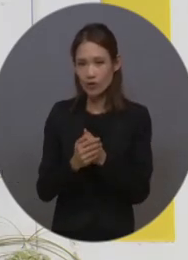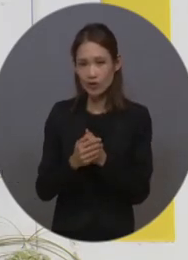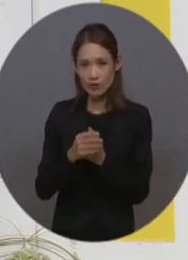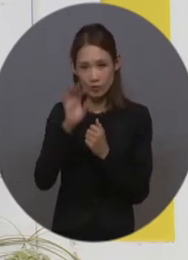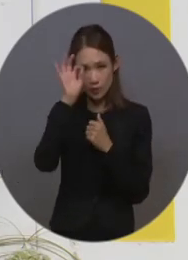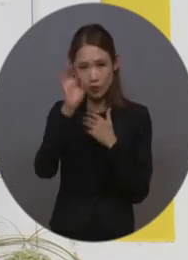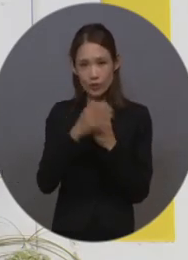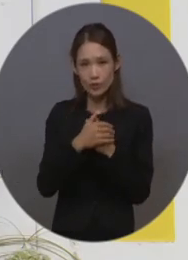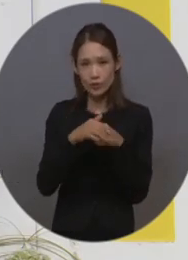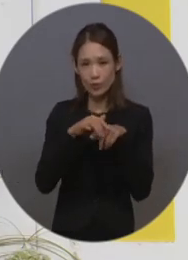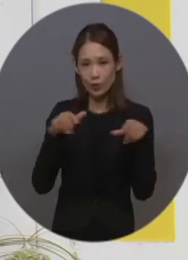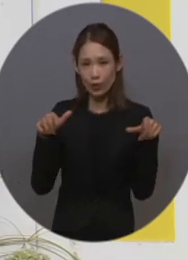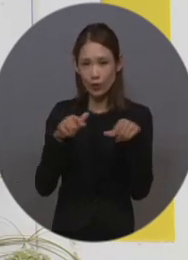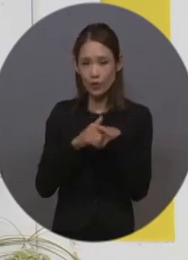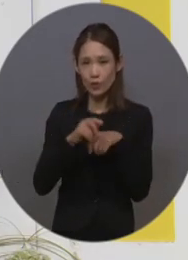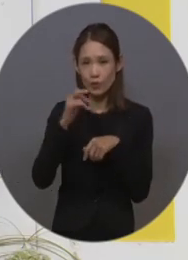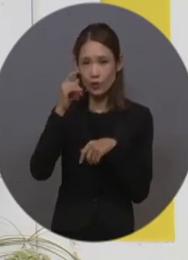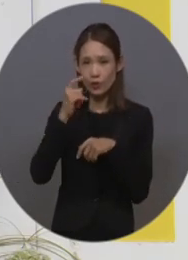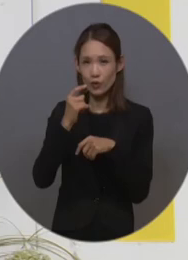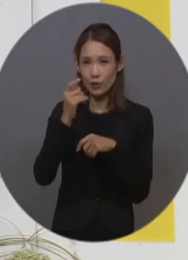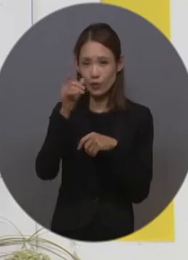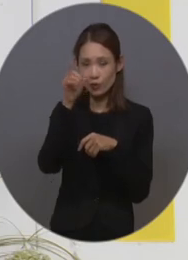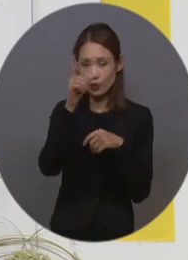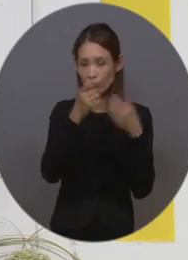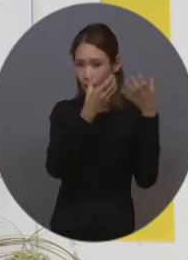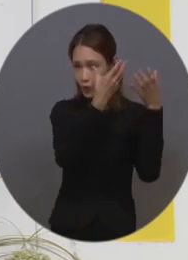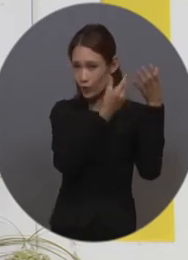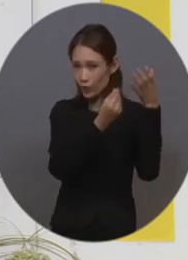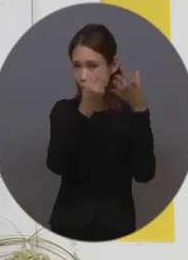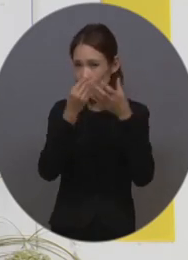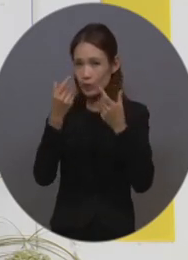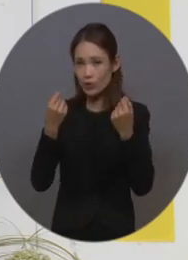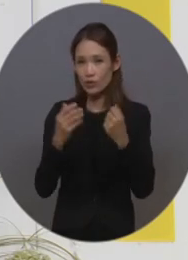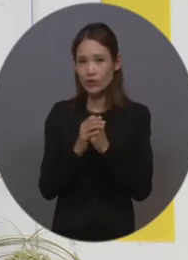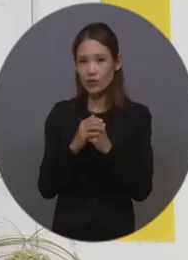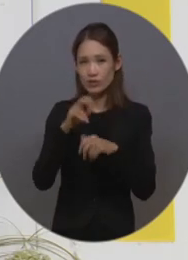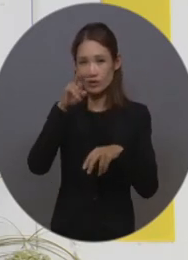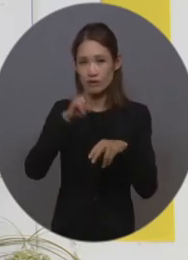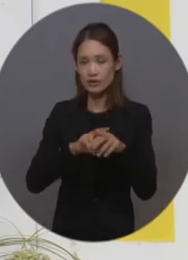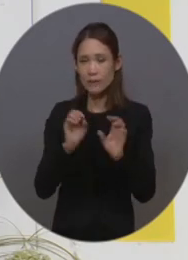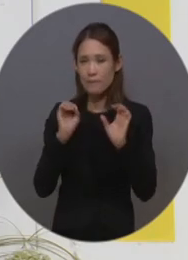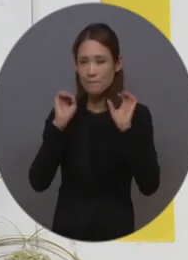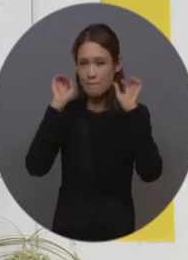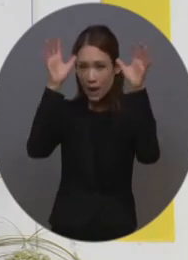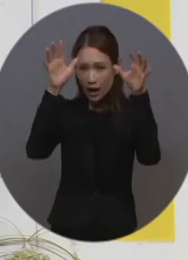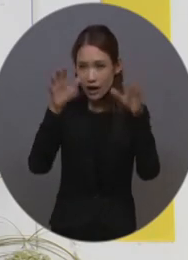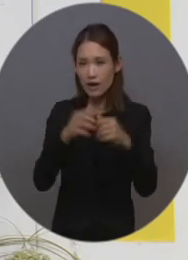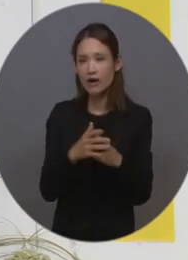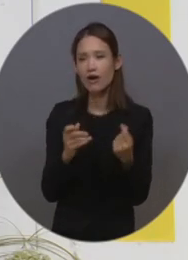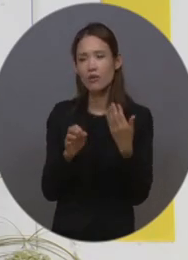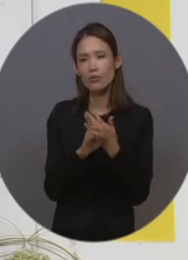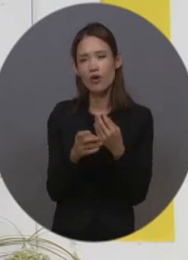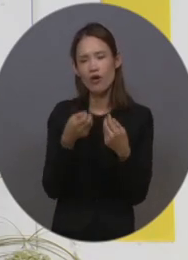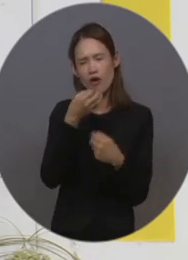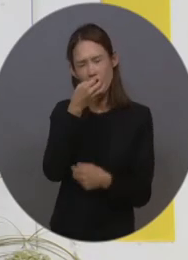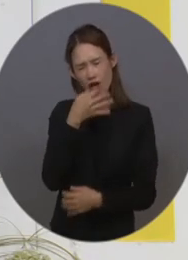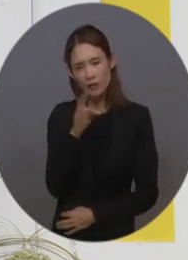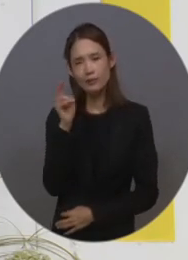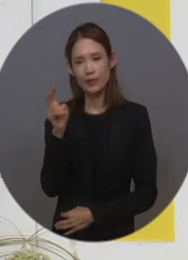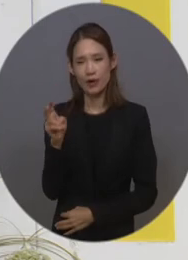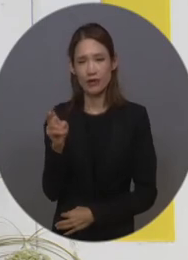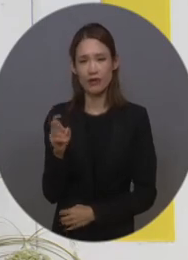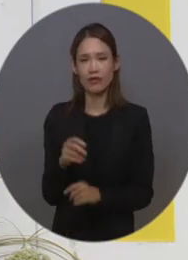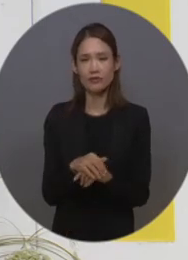골대가 보통 그 농구 골대랑 똑같거든요. 똑같죠. 근데 의자에 네. 앉아서 던지려면 이게 얼마나 힘들겠습니까? 네. 네.